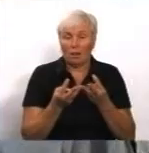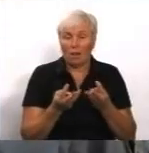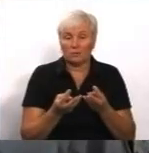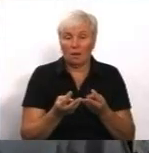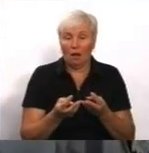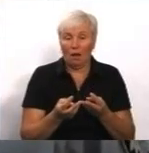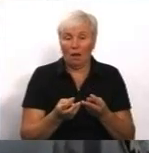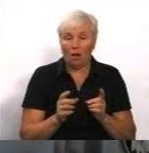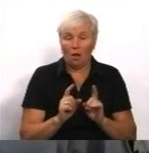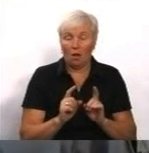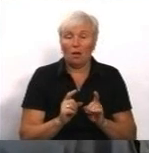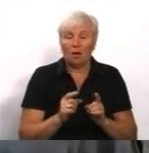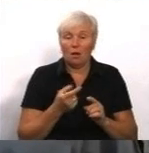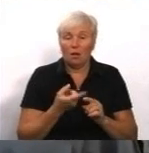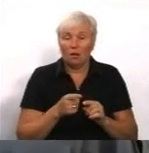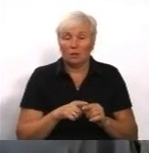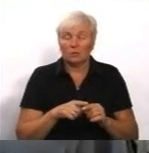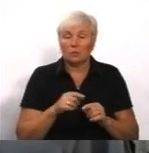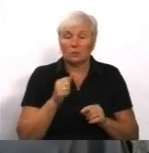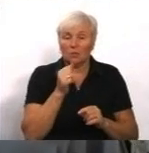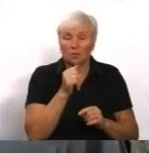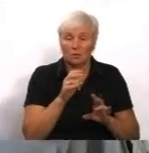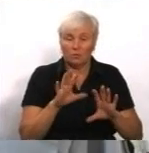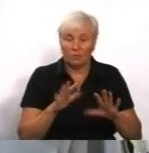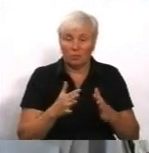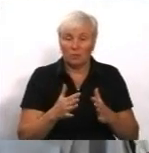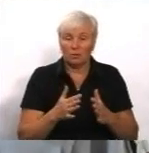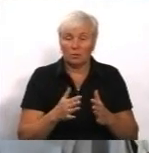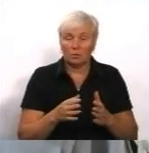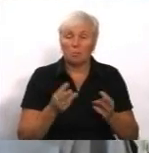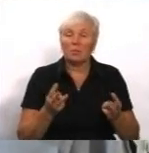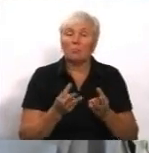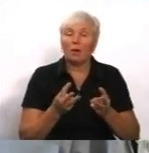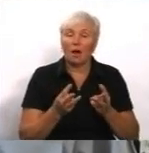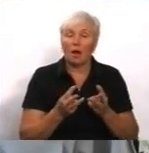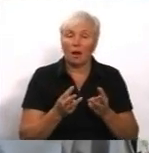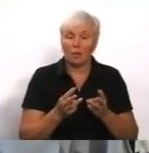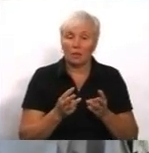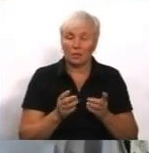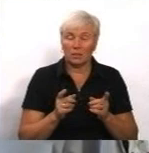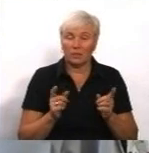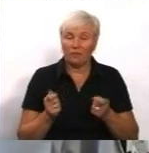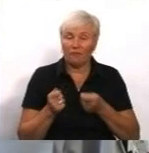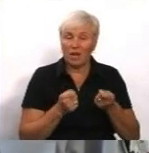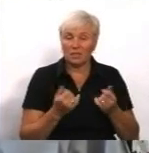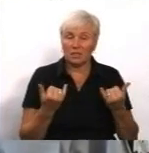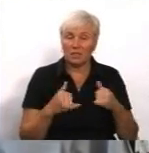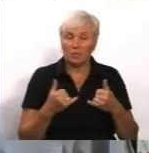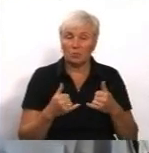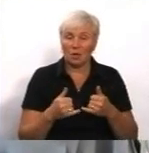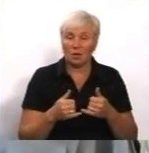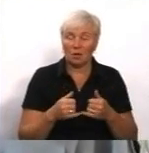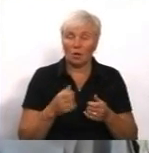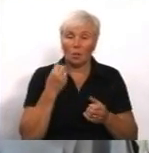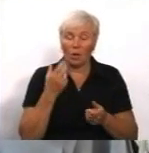в ході слідства, чи він загорівся сам, чи його зловмисники підпалили для того, щоб замести сліди. Коли його витягли вже